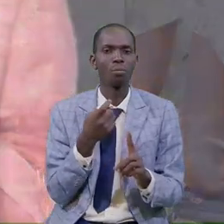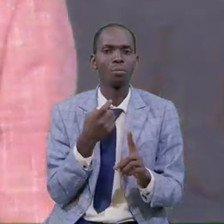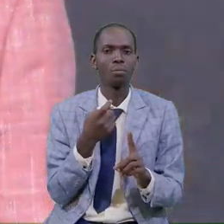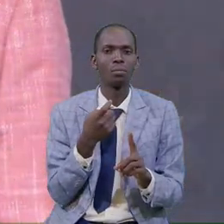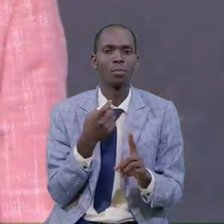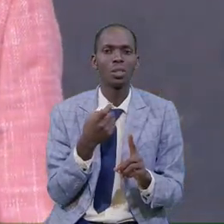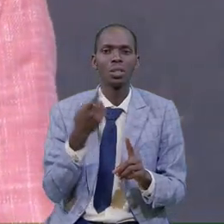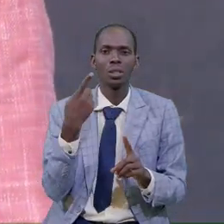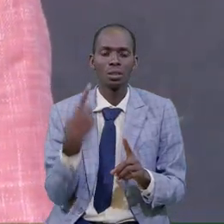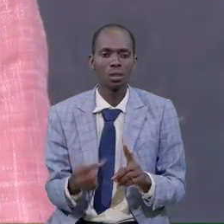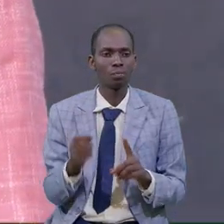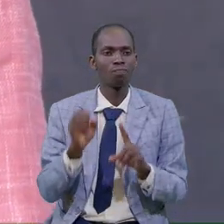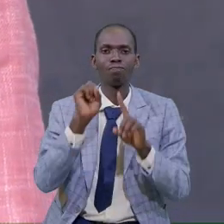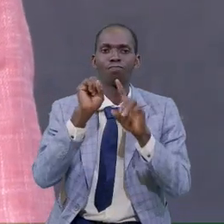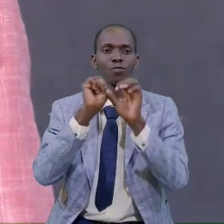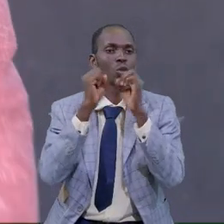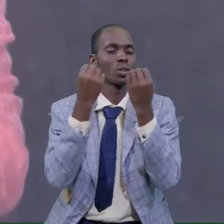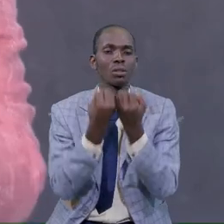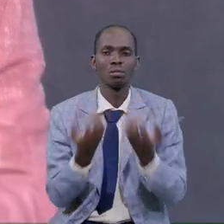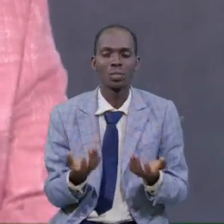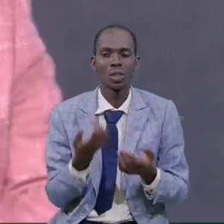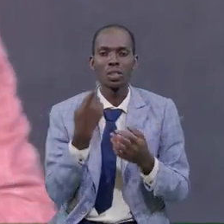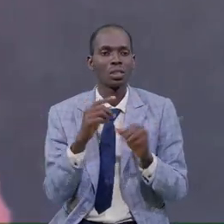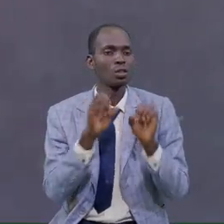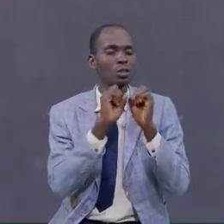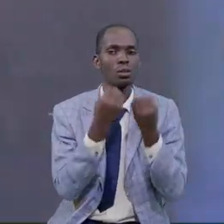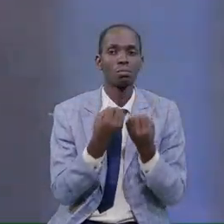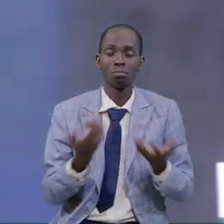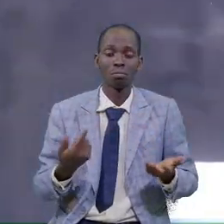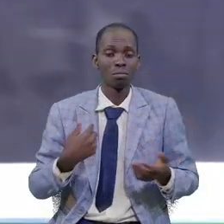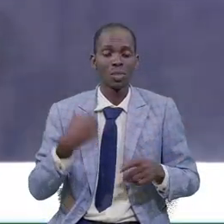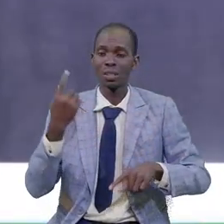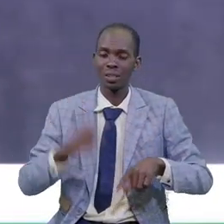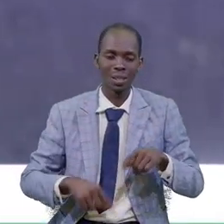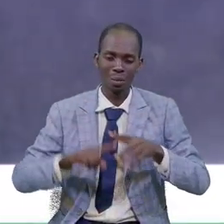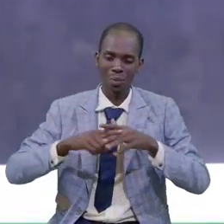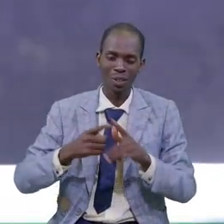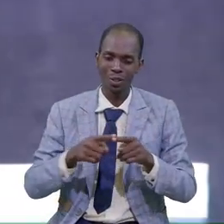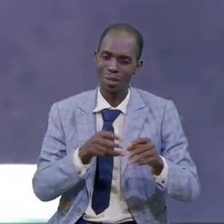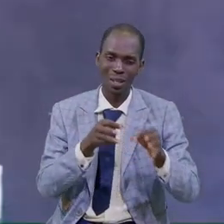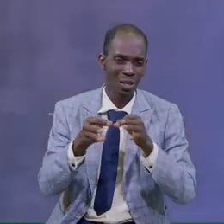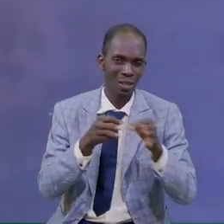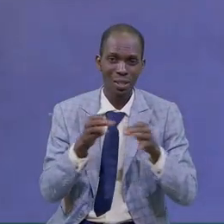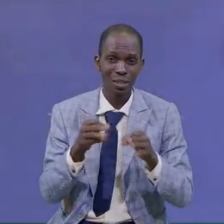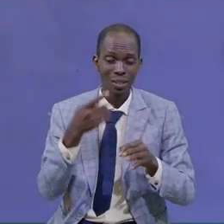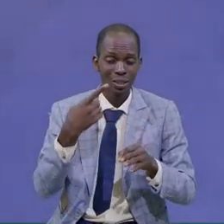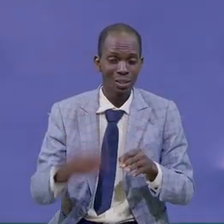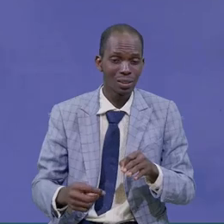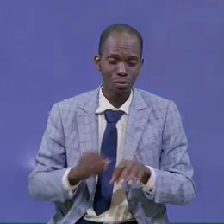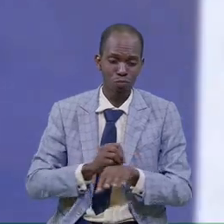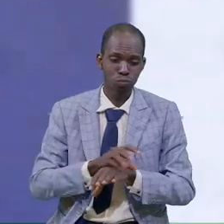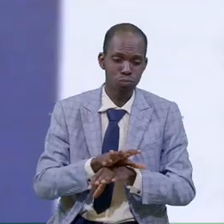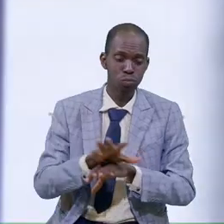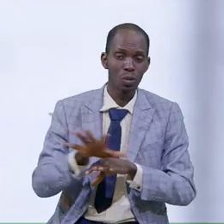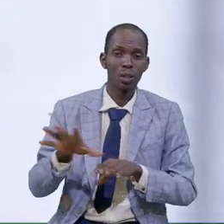de la société. La société. Je ne peux pas vous parler de l'influence de la